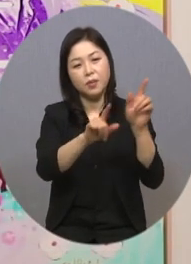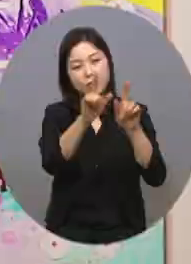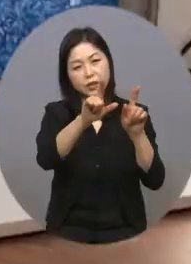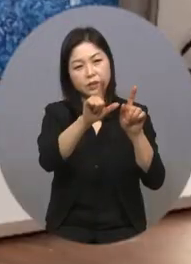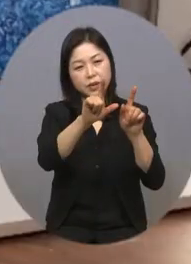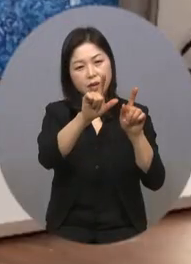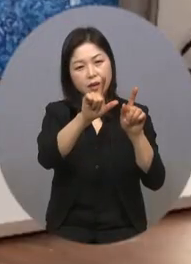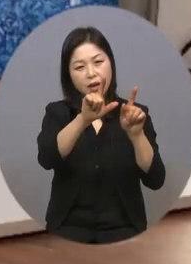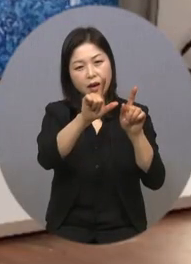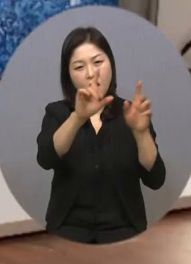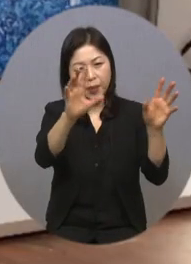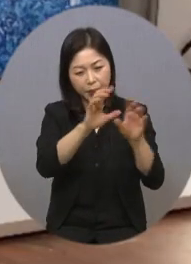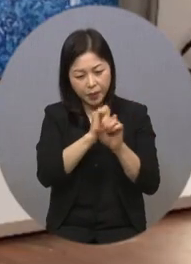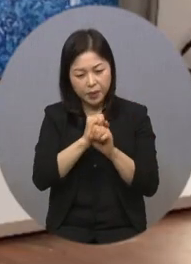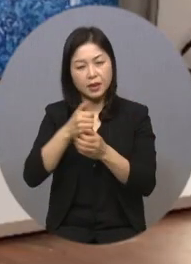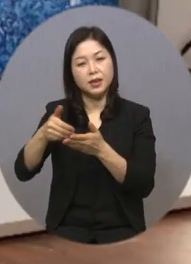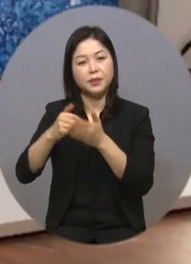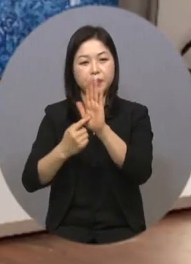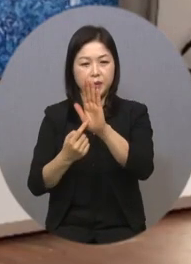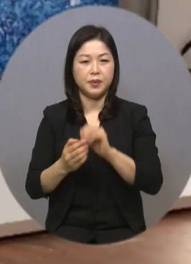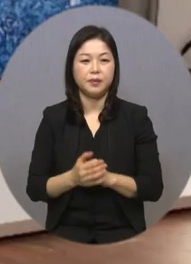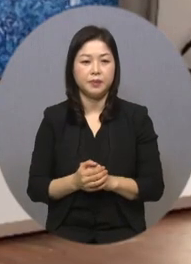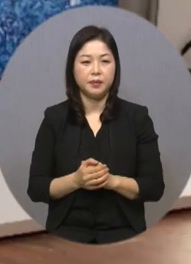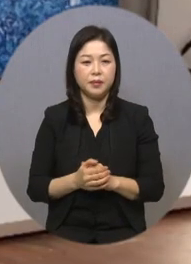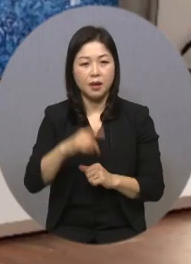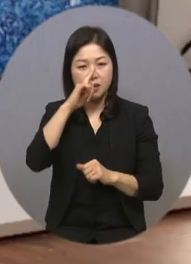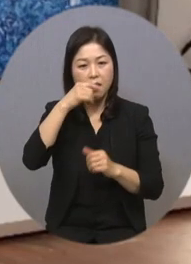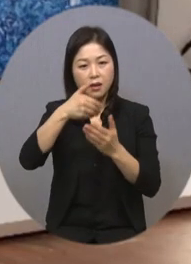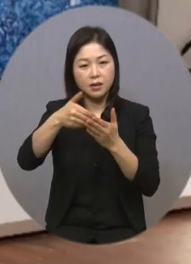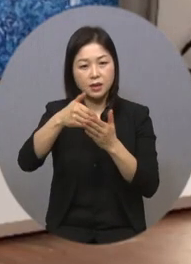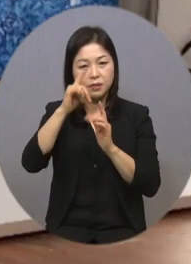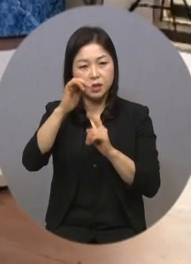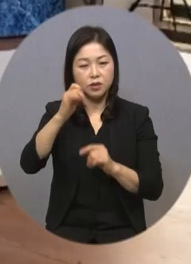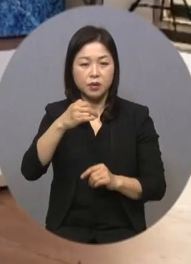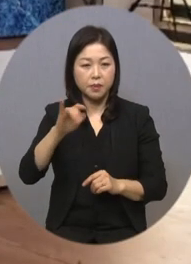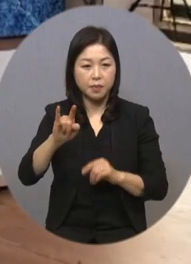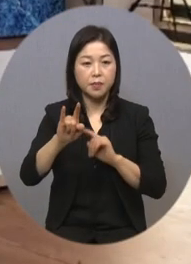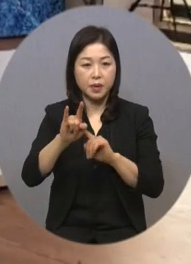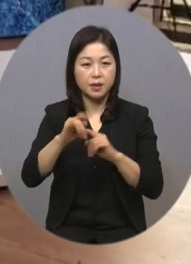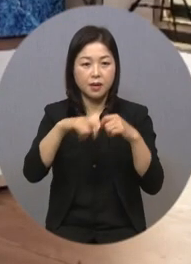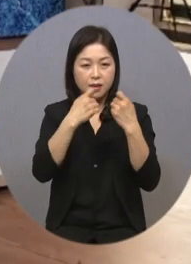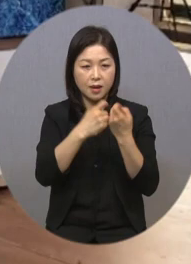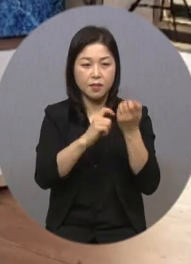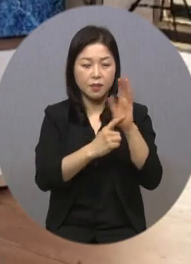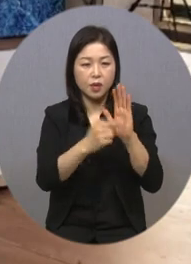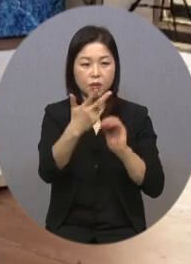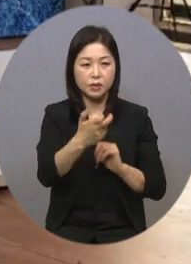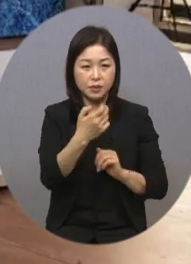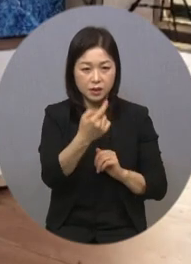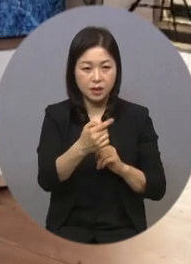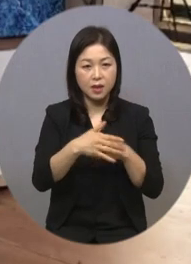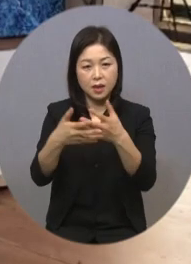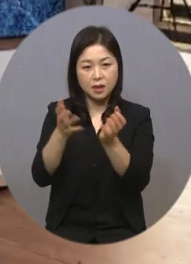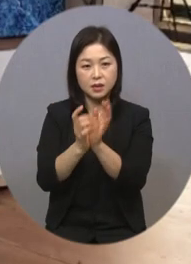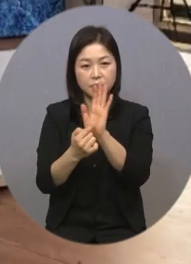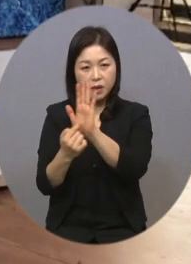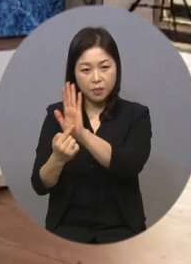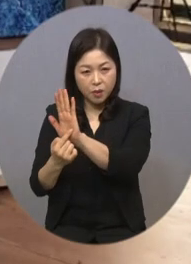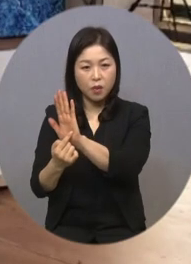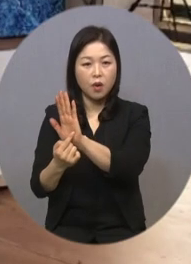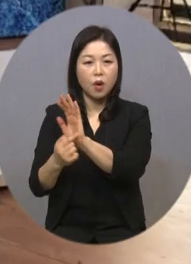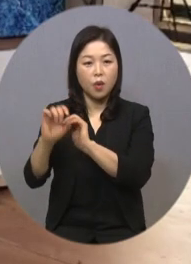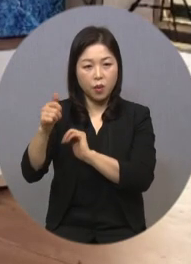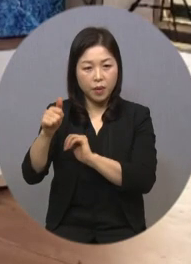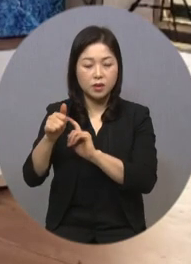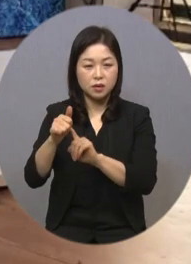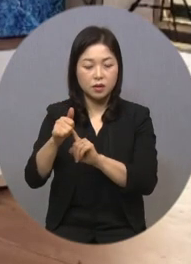것입니다. 서양 화가 이율배 작가는 개인전 57회, 단체전 500여 회 등 국내외에서